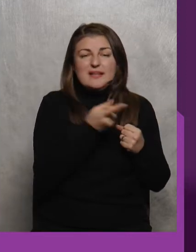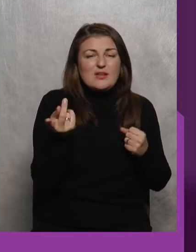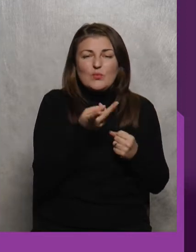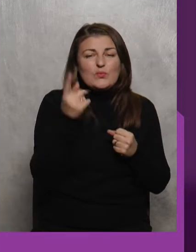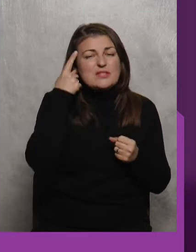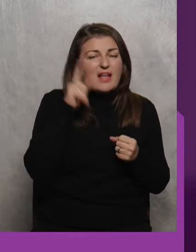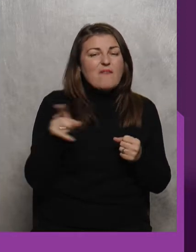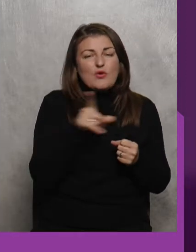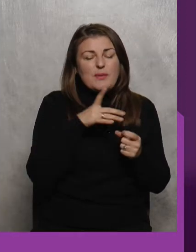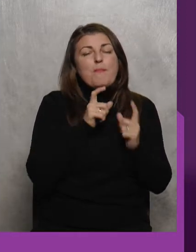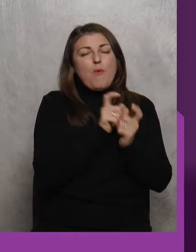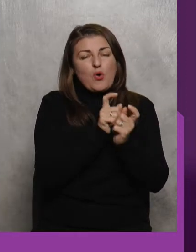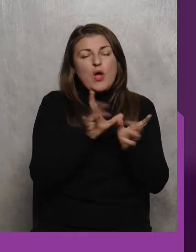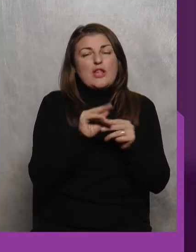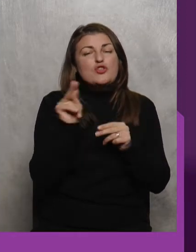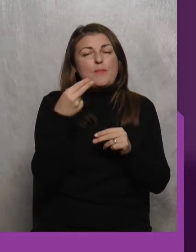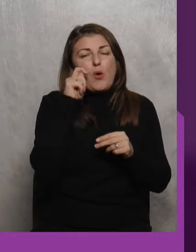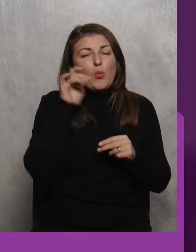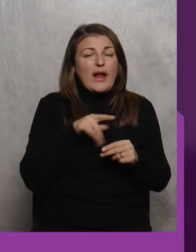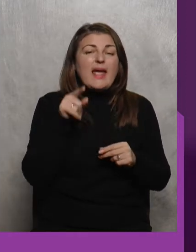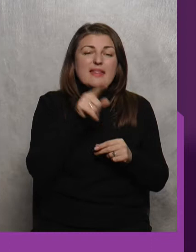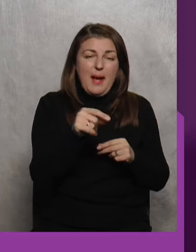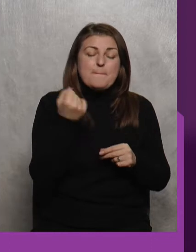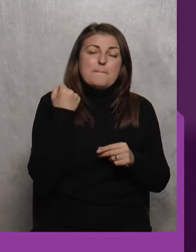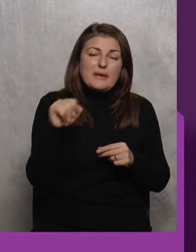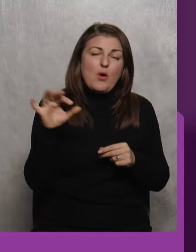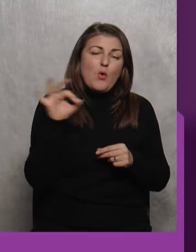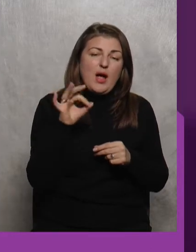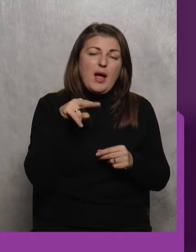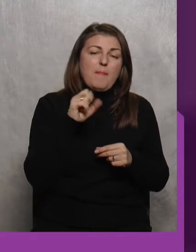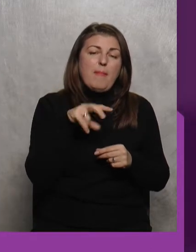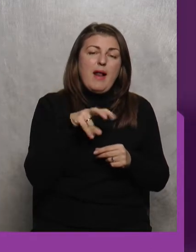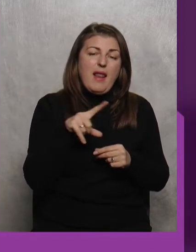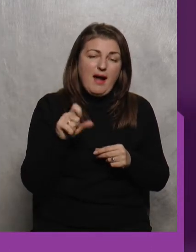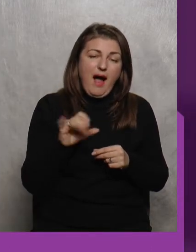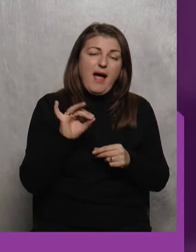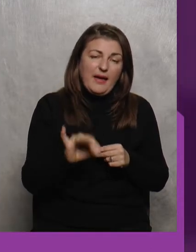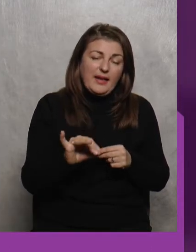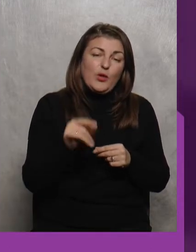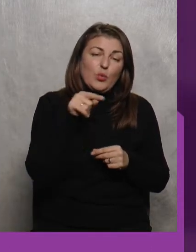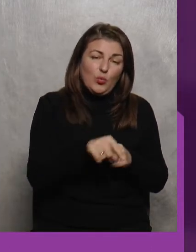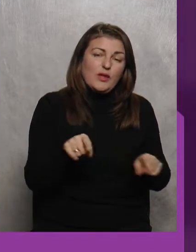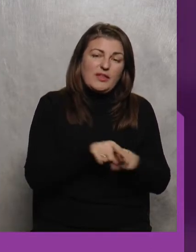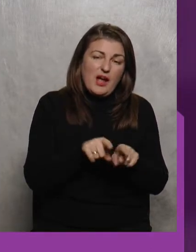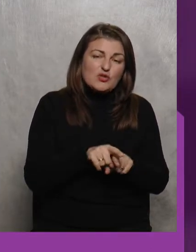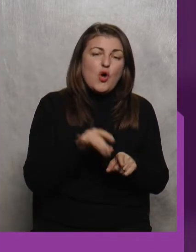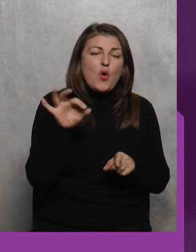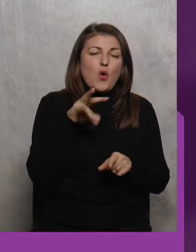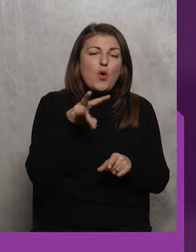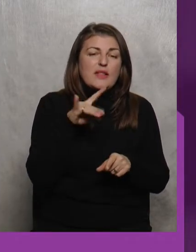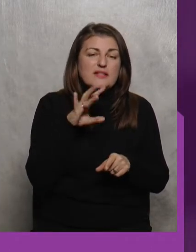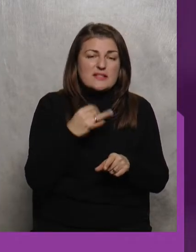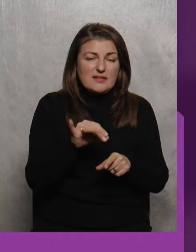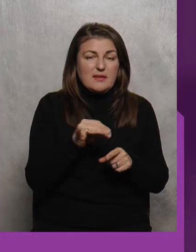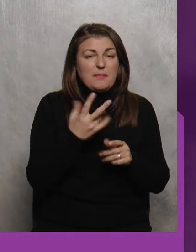один одного, вони боролися на чемпіонаті України, і там переміг Олександр Палєха, і, відповідно, тут також Олексій програв. І